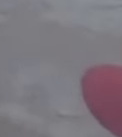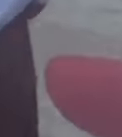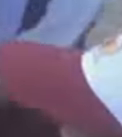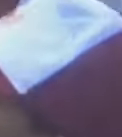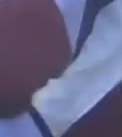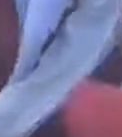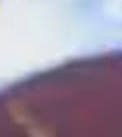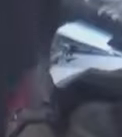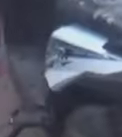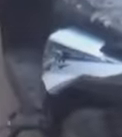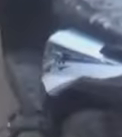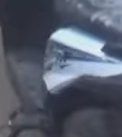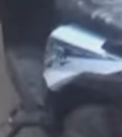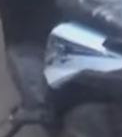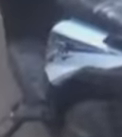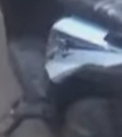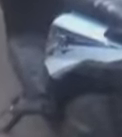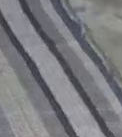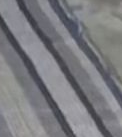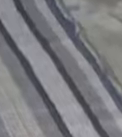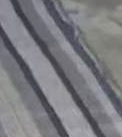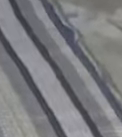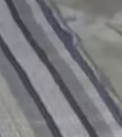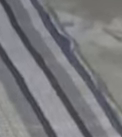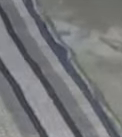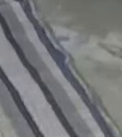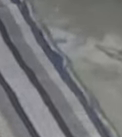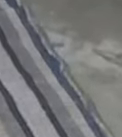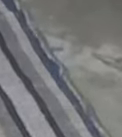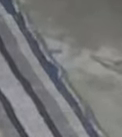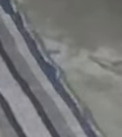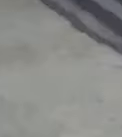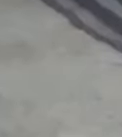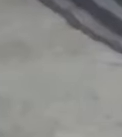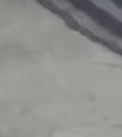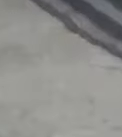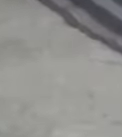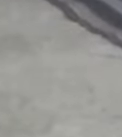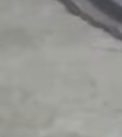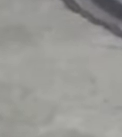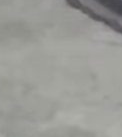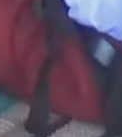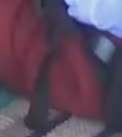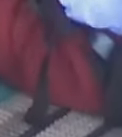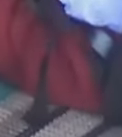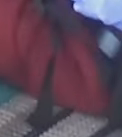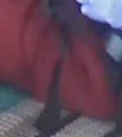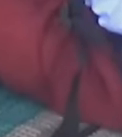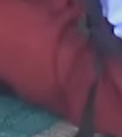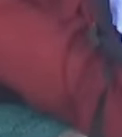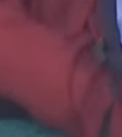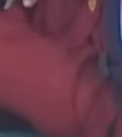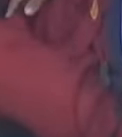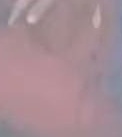sekolah, pemilik lahan lebih dulu menyegel ruang guru. Untuk sementara kegiatan belajar mengajar dilaksanakan di halaman rumah warga dekat sekolah.